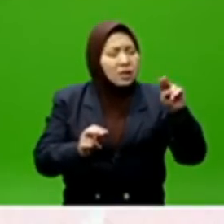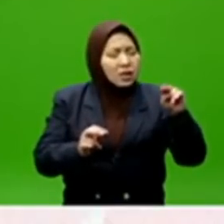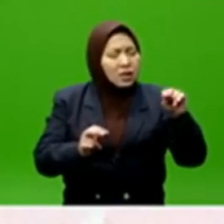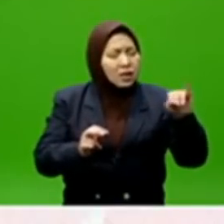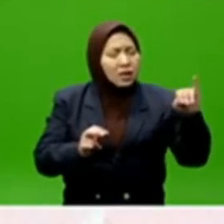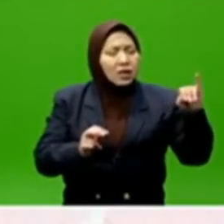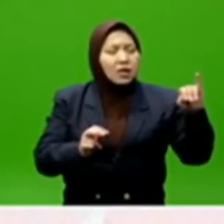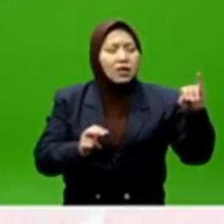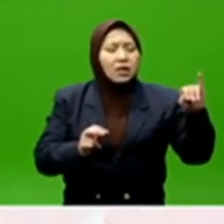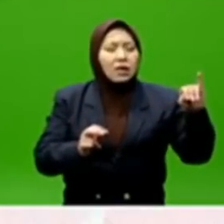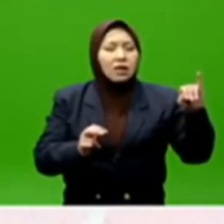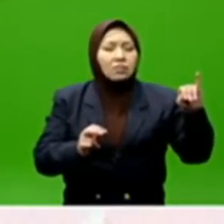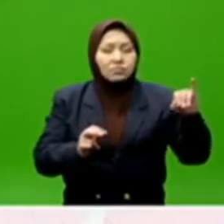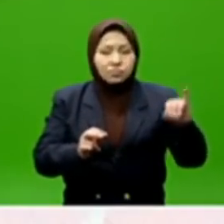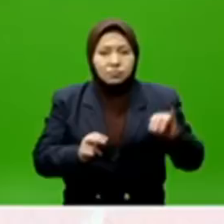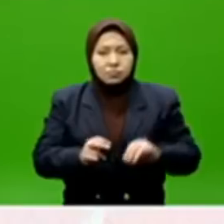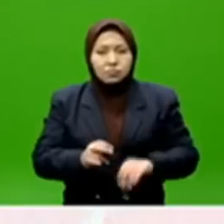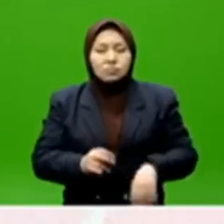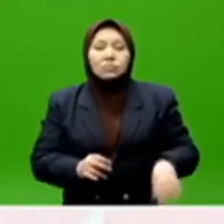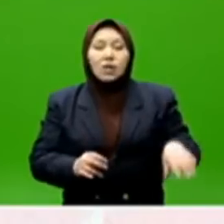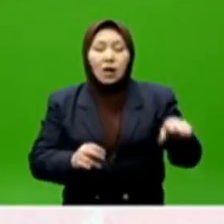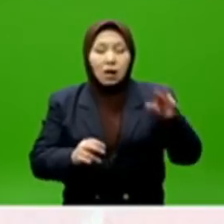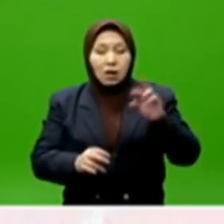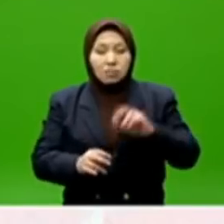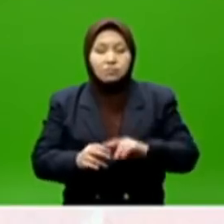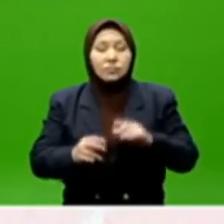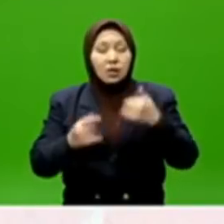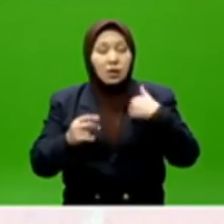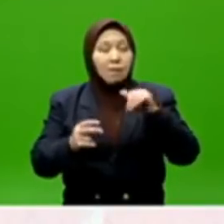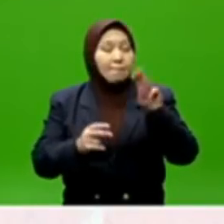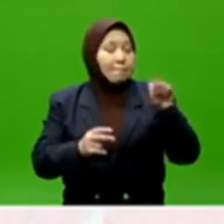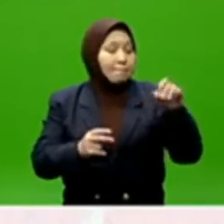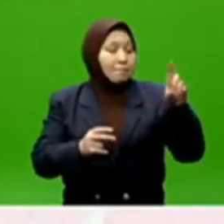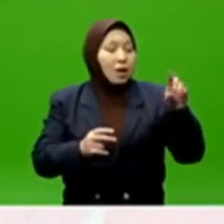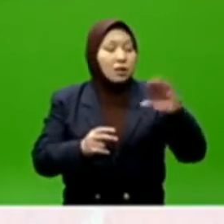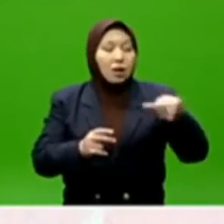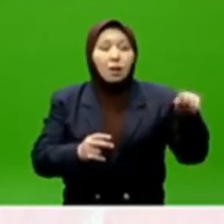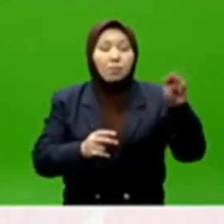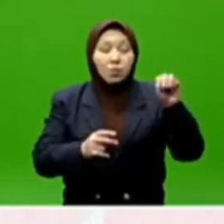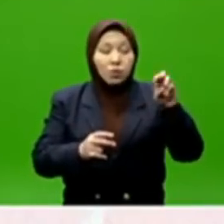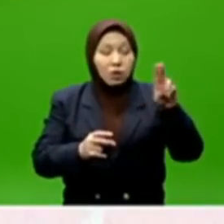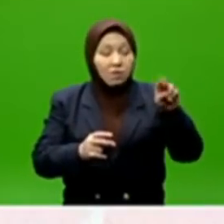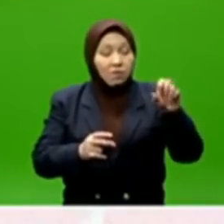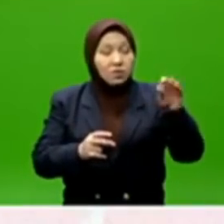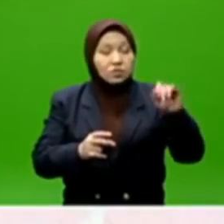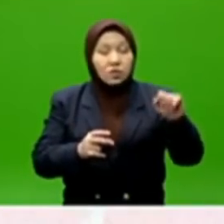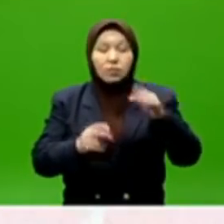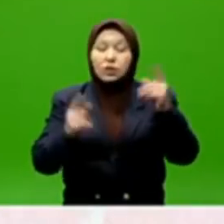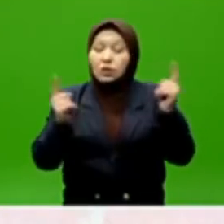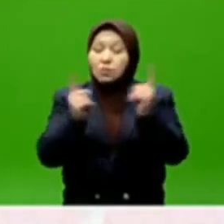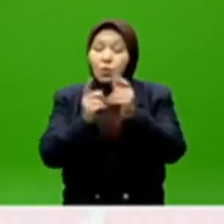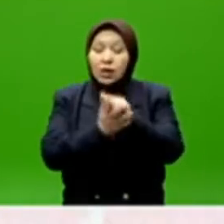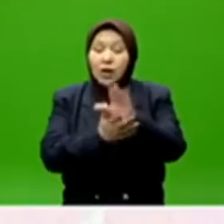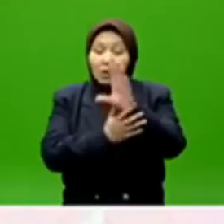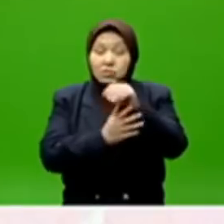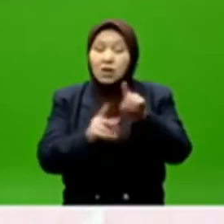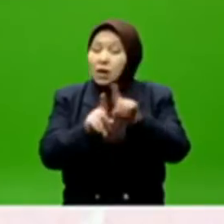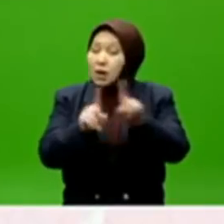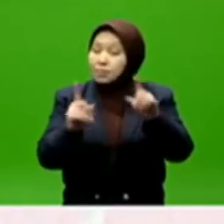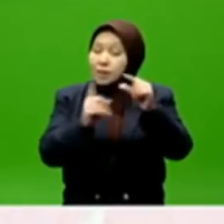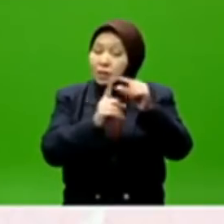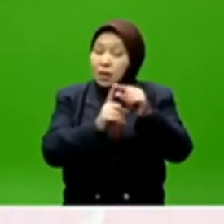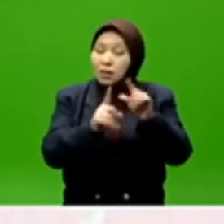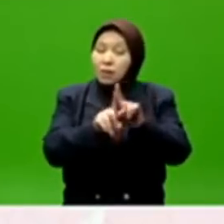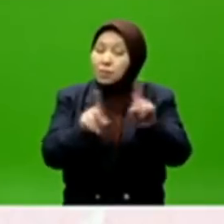inni, dua kalimah itu mad munfasil bertemu dengan hamzah dalam kalimah yang berbeza. Satu lagi